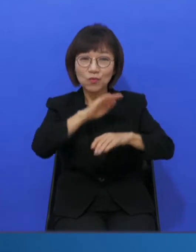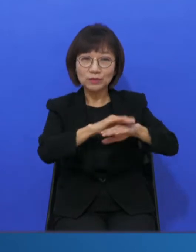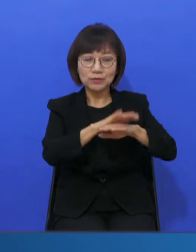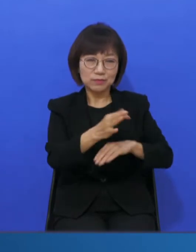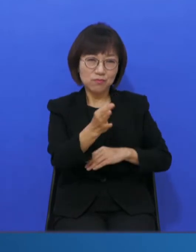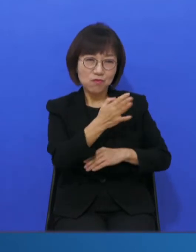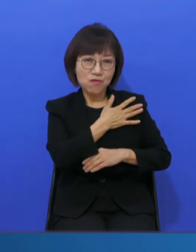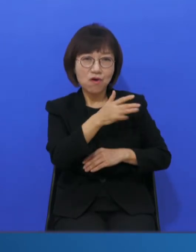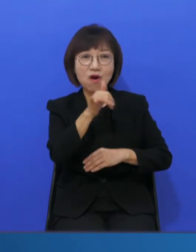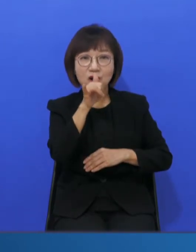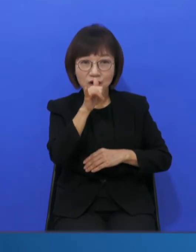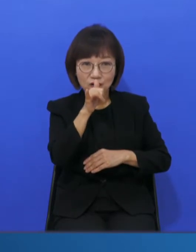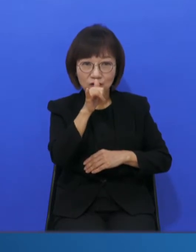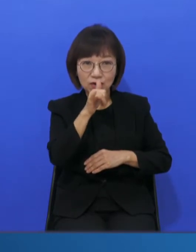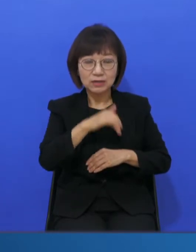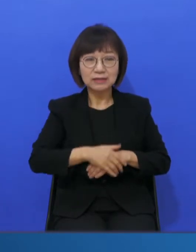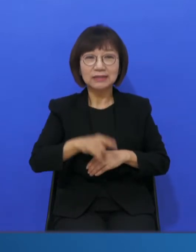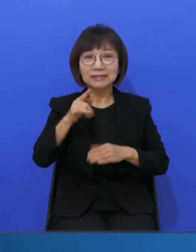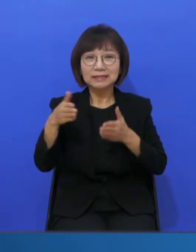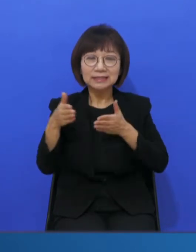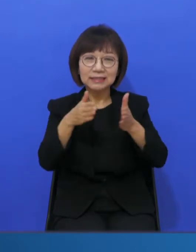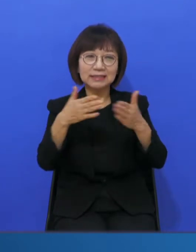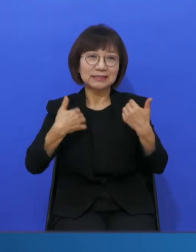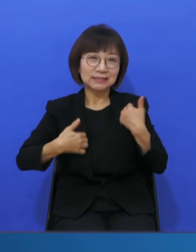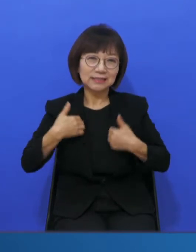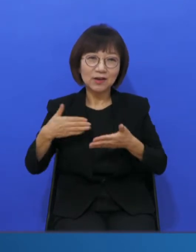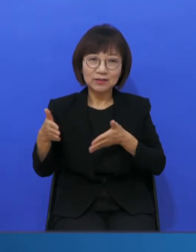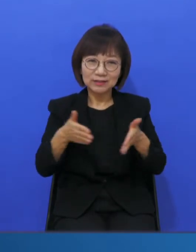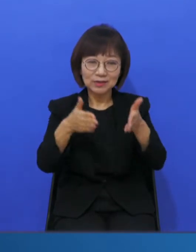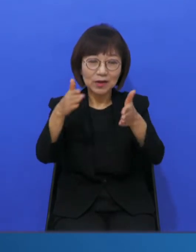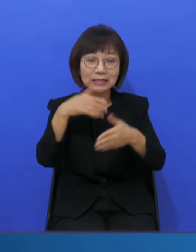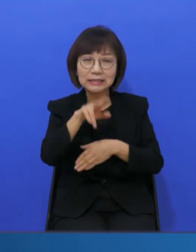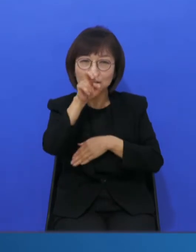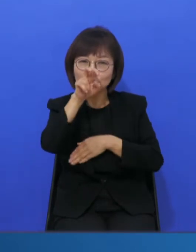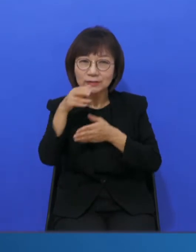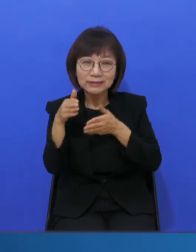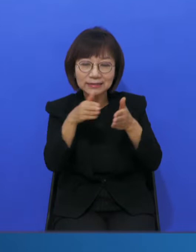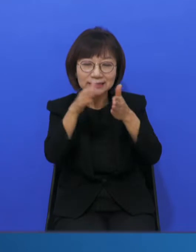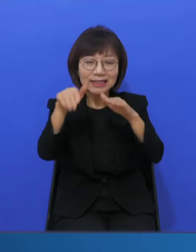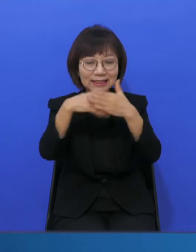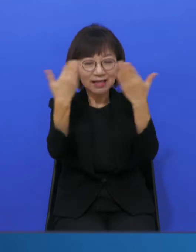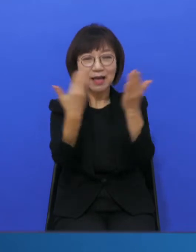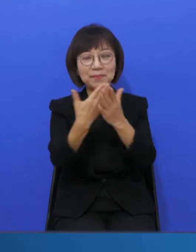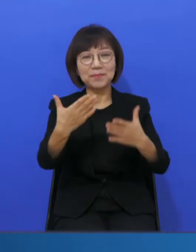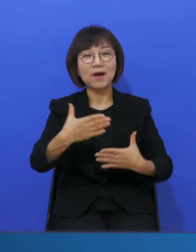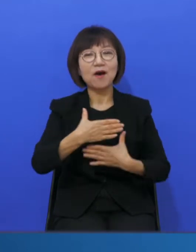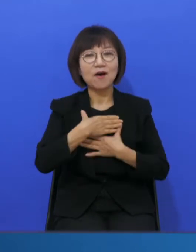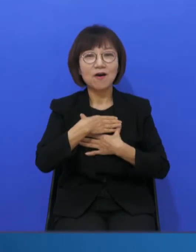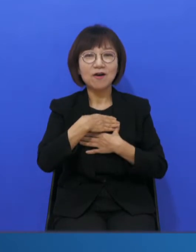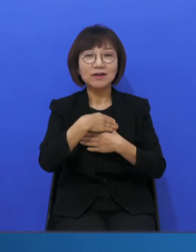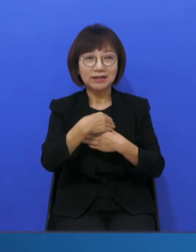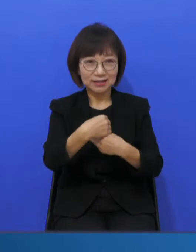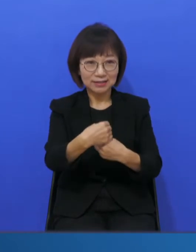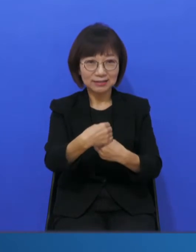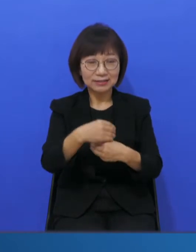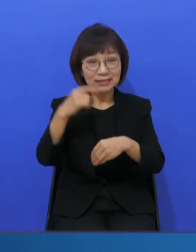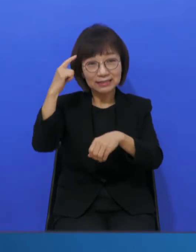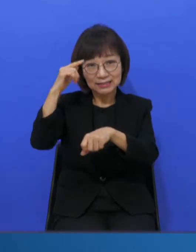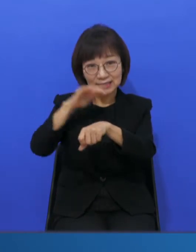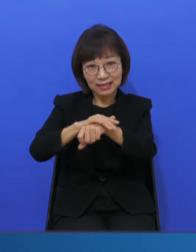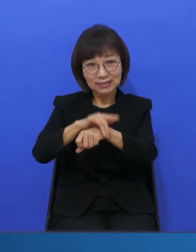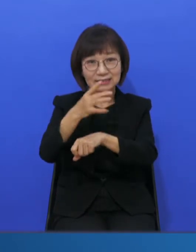있고 그의 왼손에는 부귀가 있나니 그 길은 즐거운 길이요 그의 지름길은 다